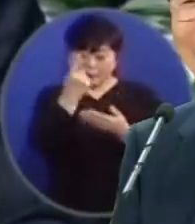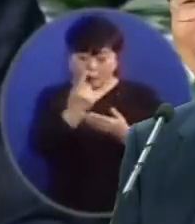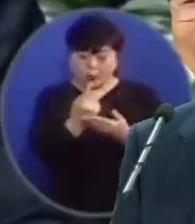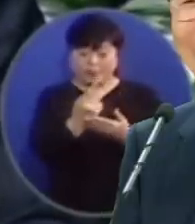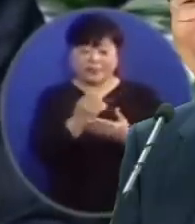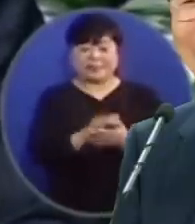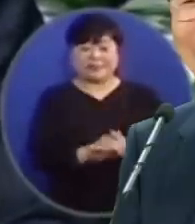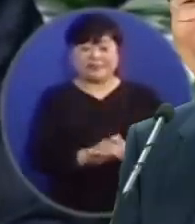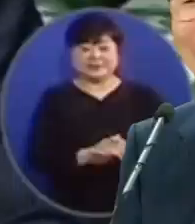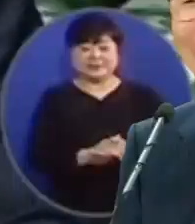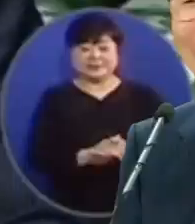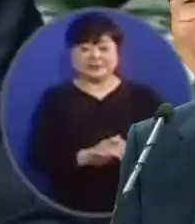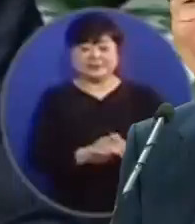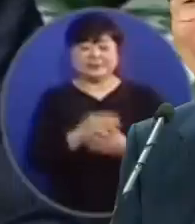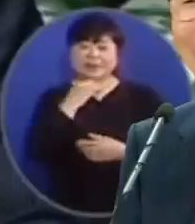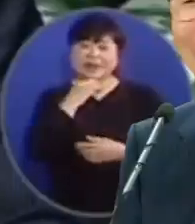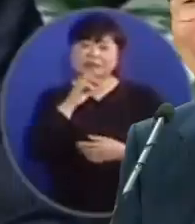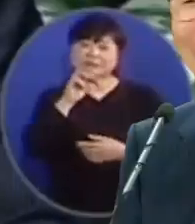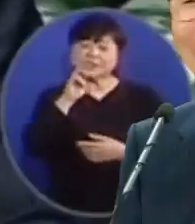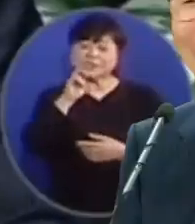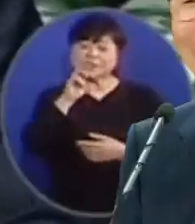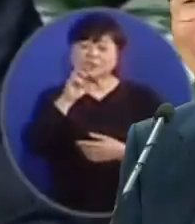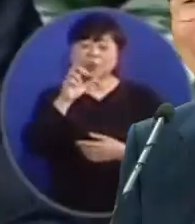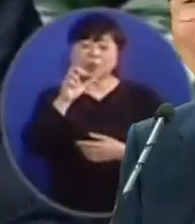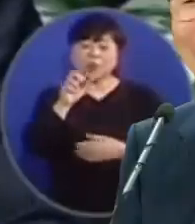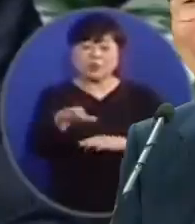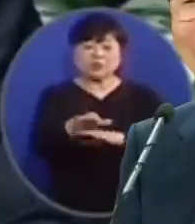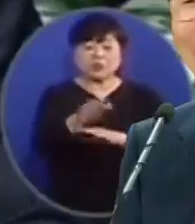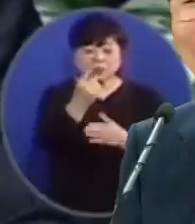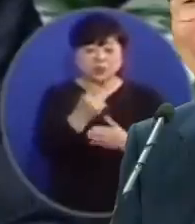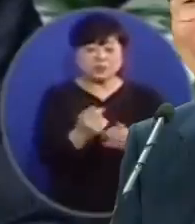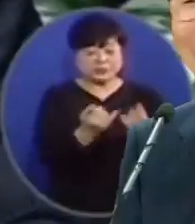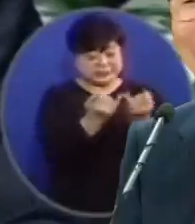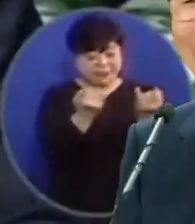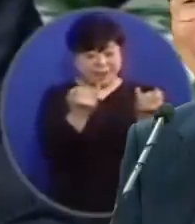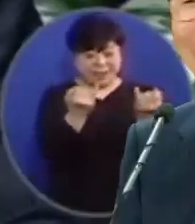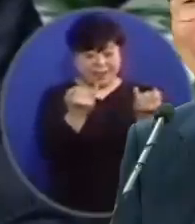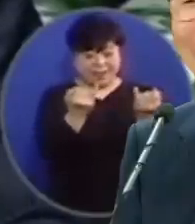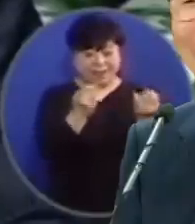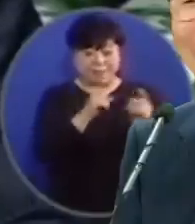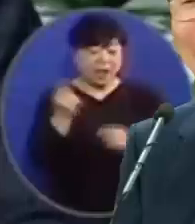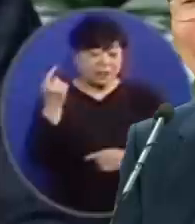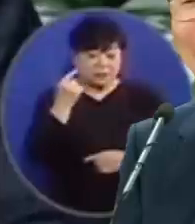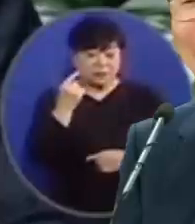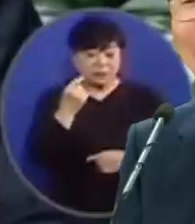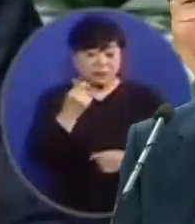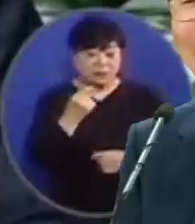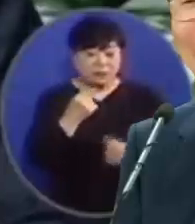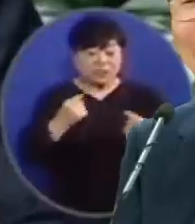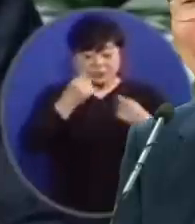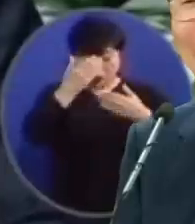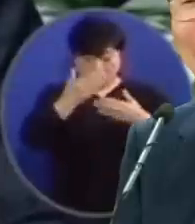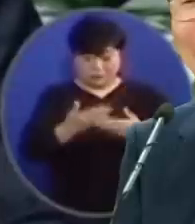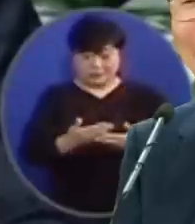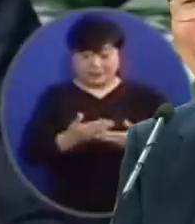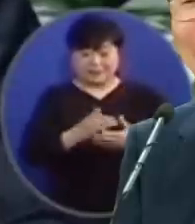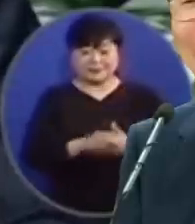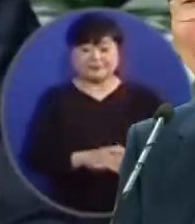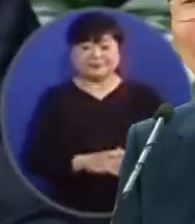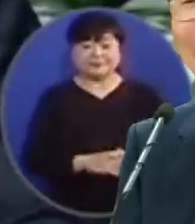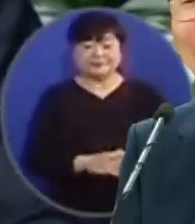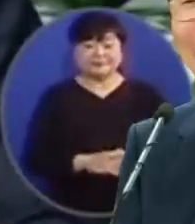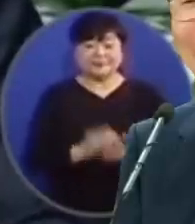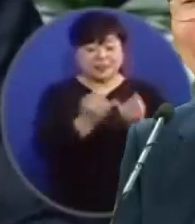우리 35살 먹는 시골에서 온 자매님 이야기를 듣고 내가 큰 힘을 얻었습니다.